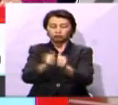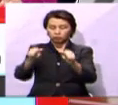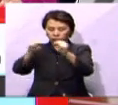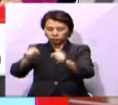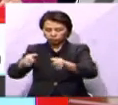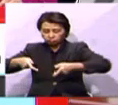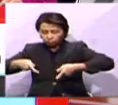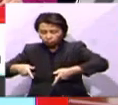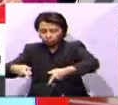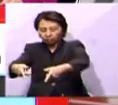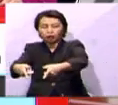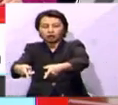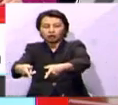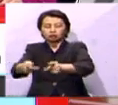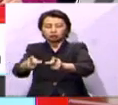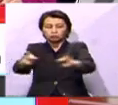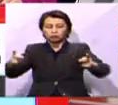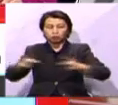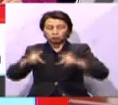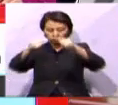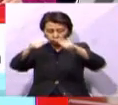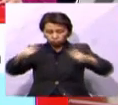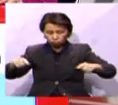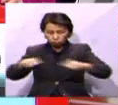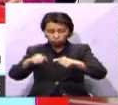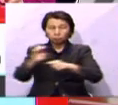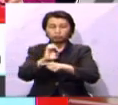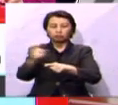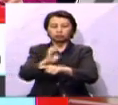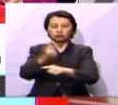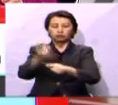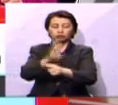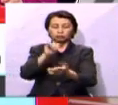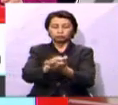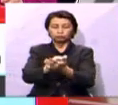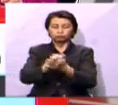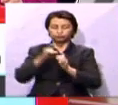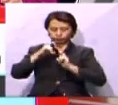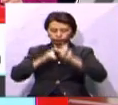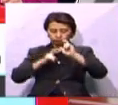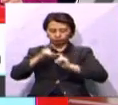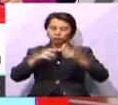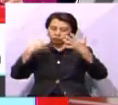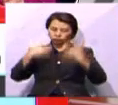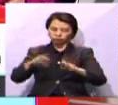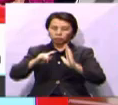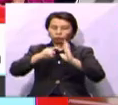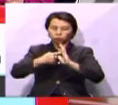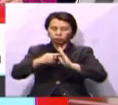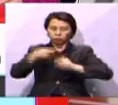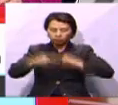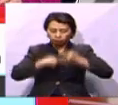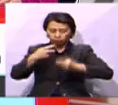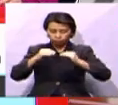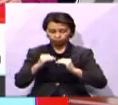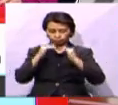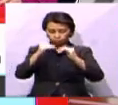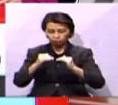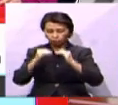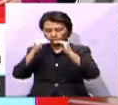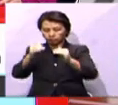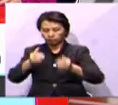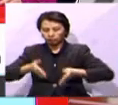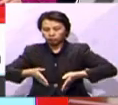sistem perparitan di kawasan Segi Tiga Emas itu. Dewan Bandaraya Kuala Lumpur DBKL telah memulakan proses menaik taraf